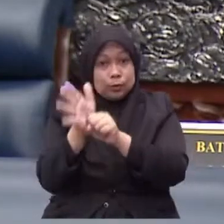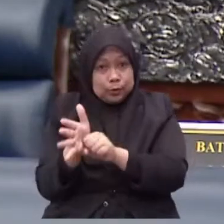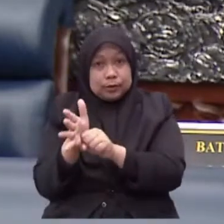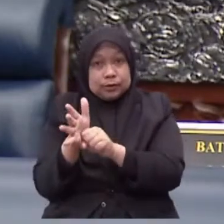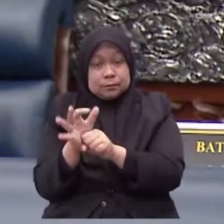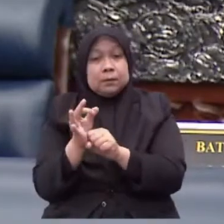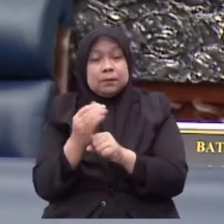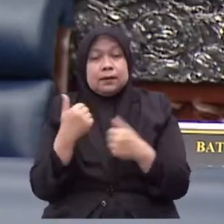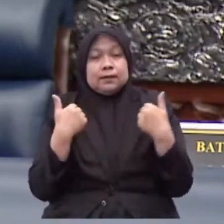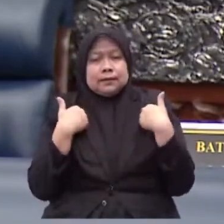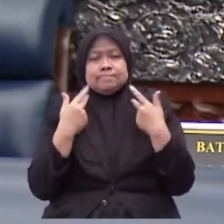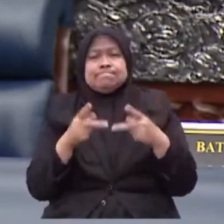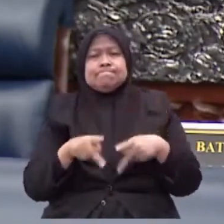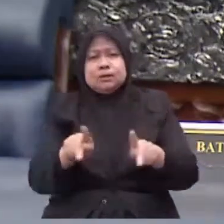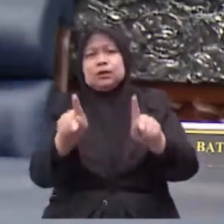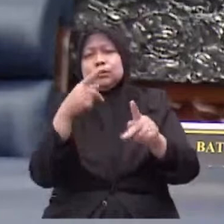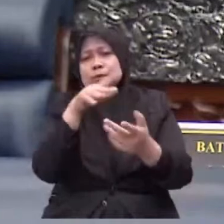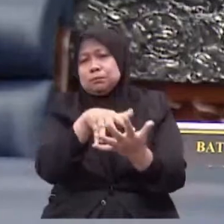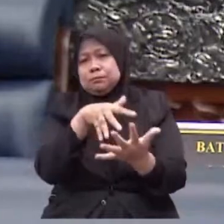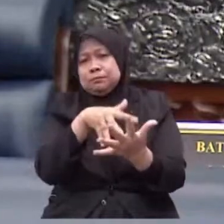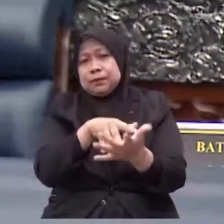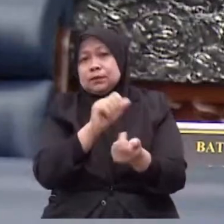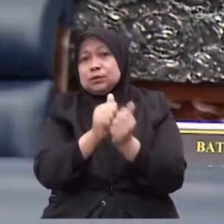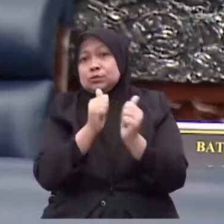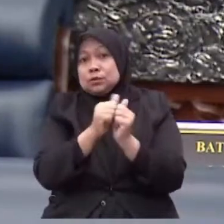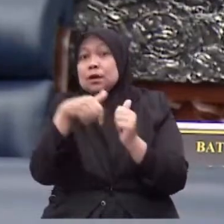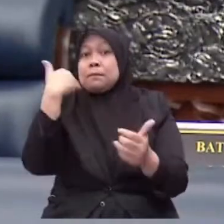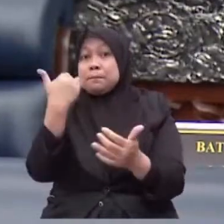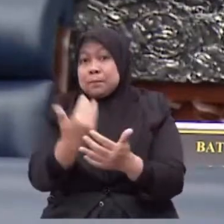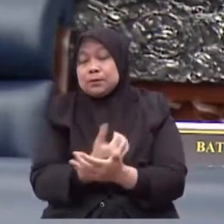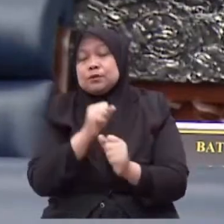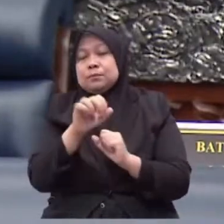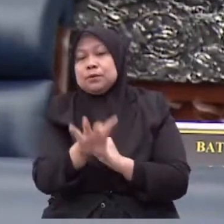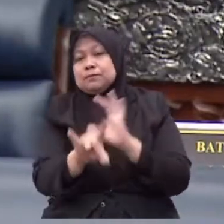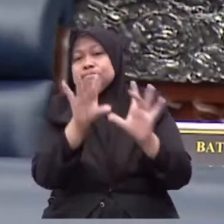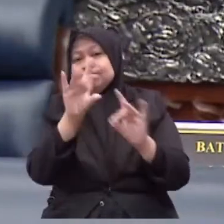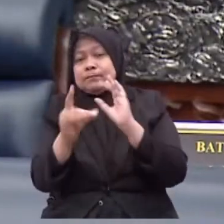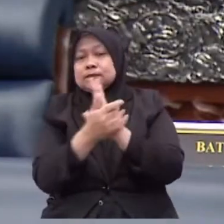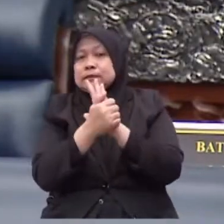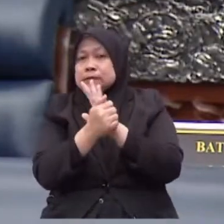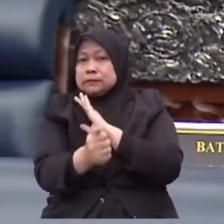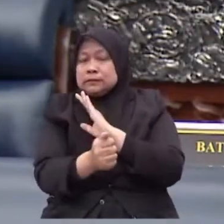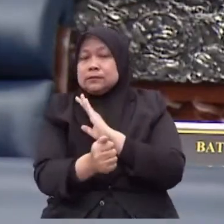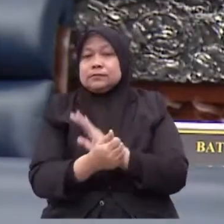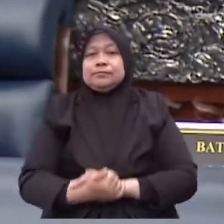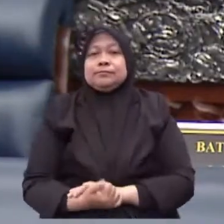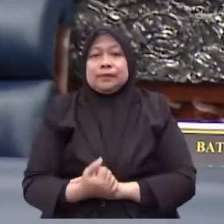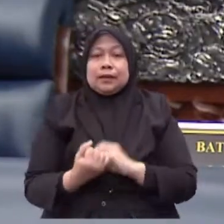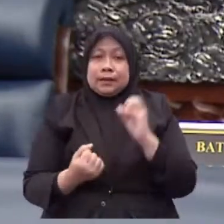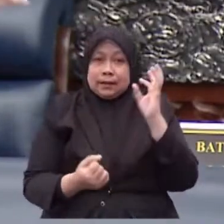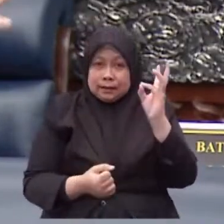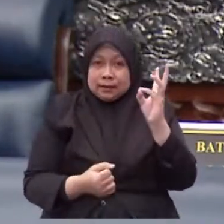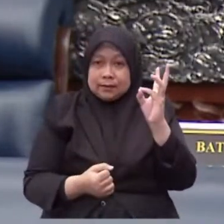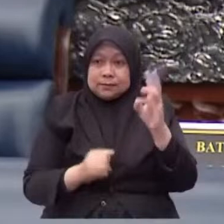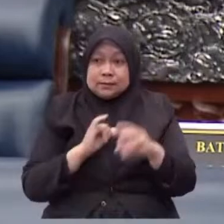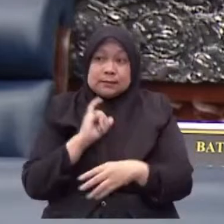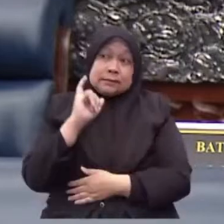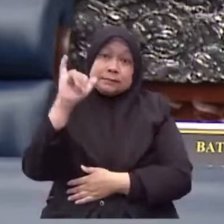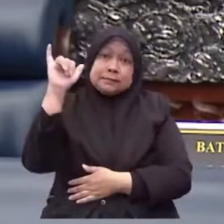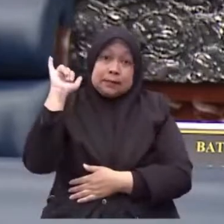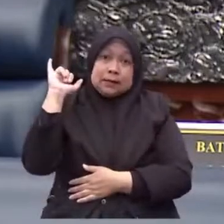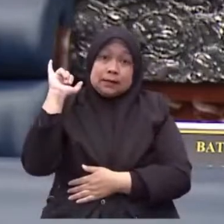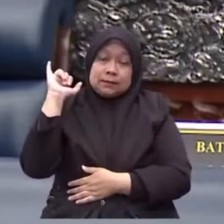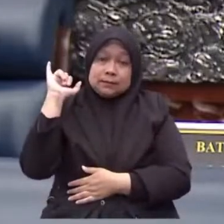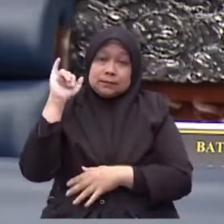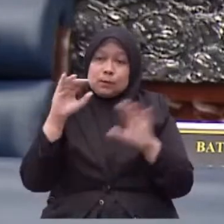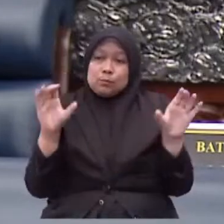ini mempunyai peluang untuk belajar sukan baru dan kita dapat mencungki bakat mereka yang keenamnya adalah Saya semalam